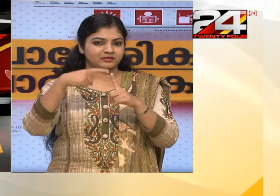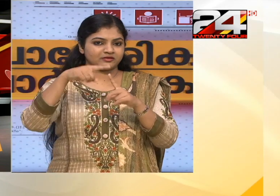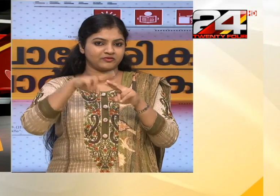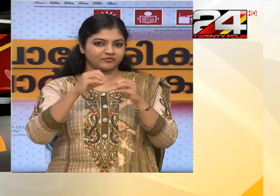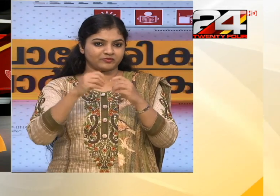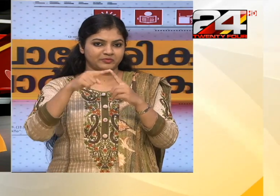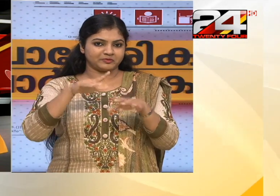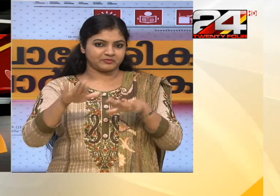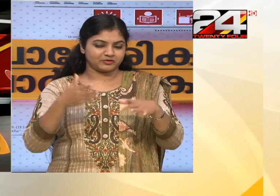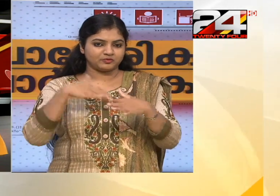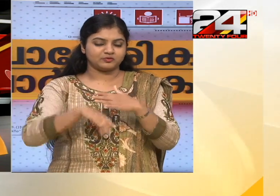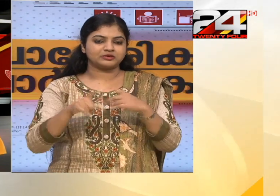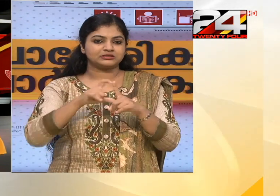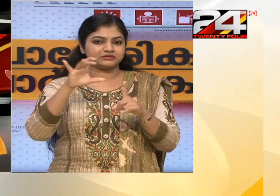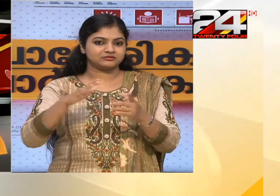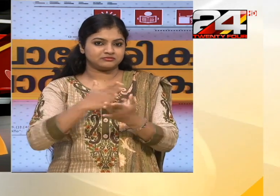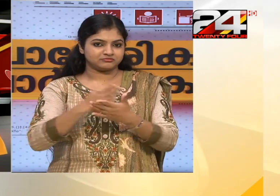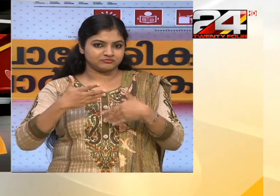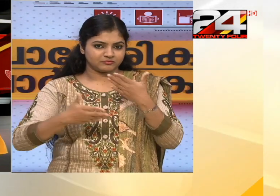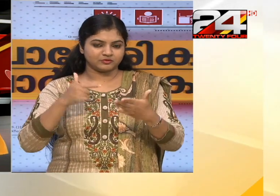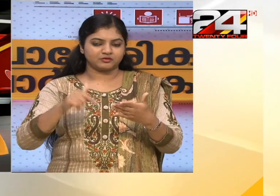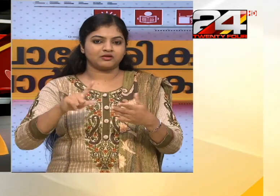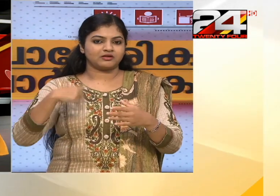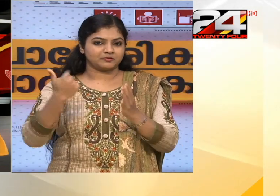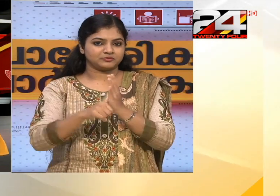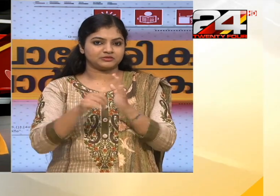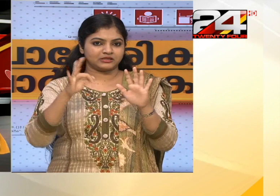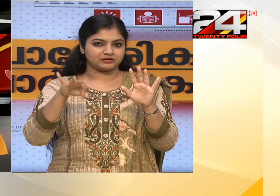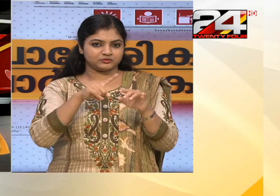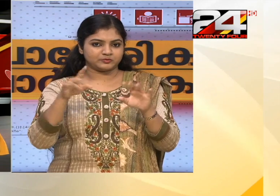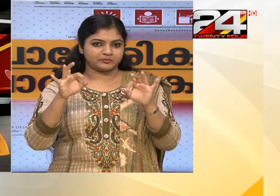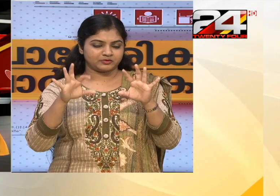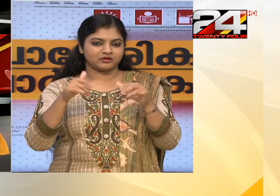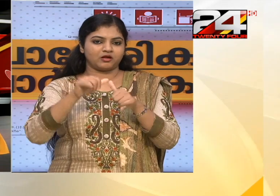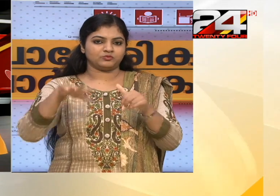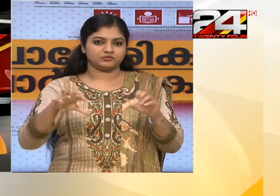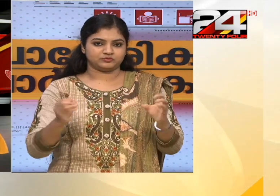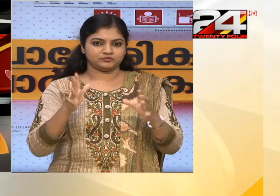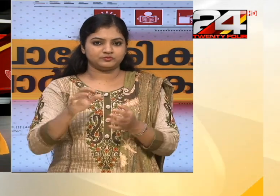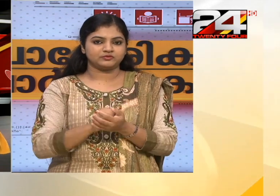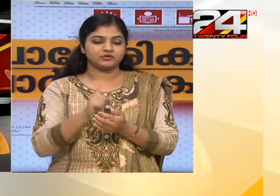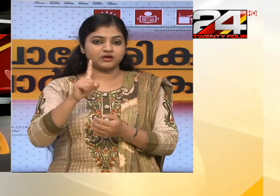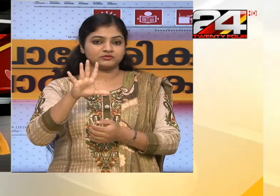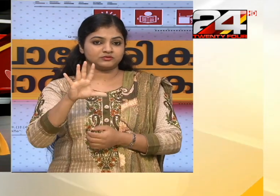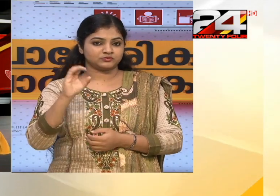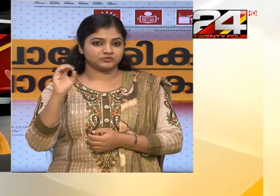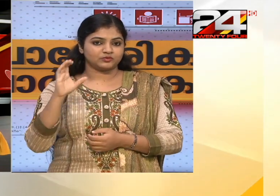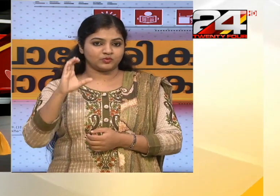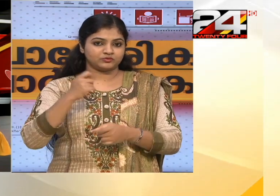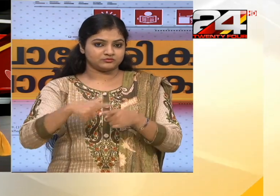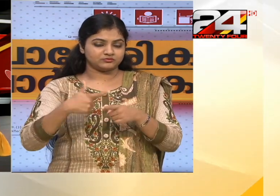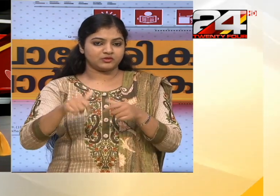കിഫ്ബി പദ്ധതികളുടെ ജില്ലാ വിശദീകരണ പരിപാടികൾ അടുത്ത മാസം 8 മുതൽ 10 വരെ ആലപ്പുഴയിൽ നടക്കും. 1,500 കോടി മുതൽ മുടക്കിൽ